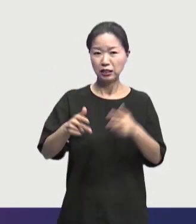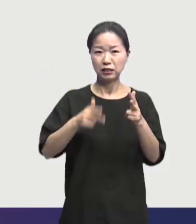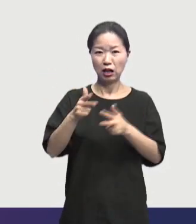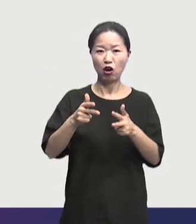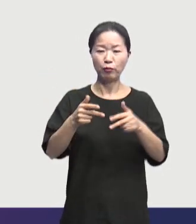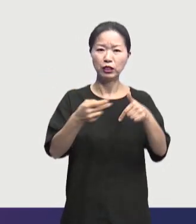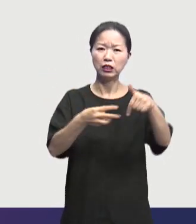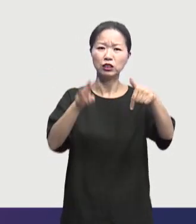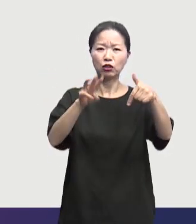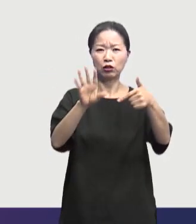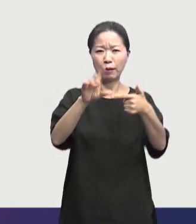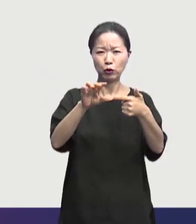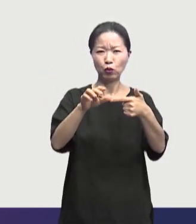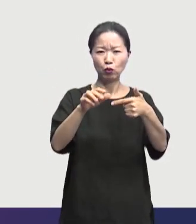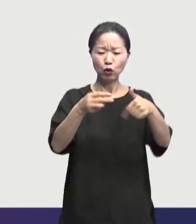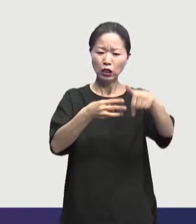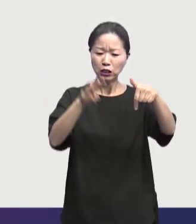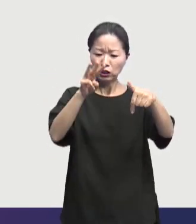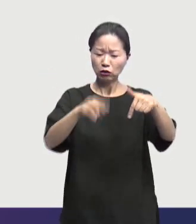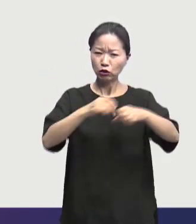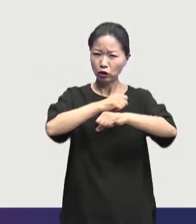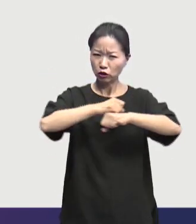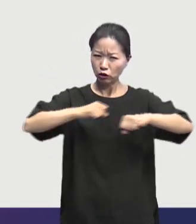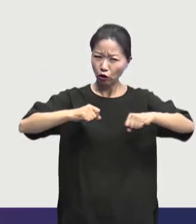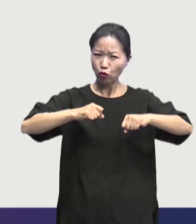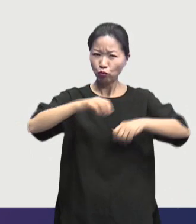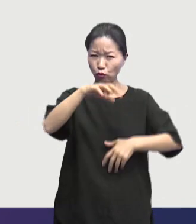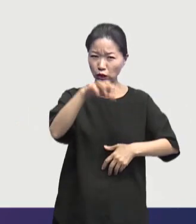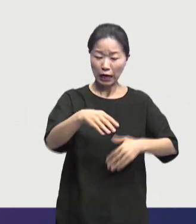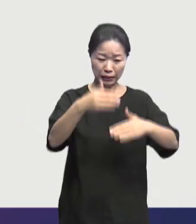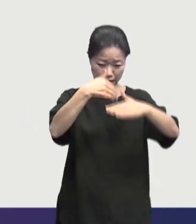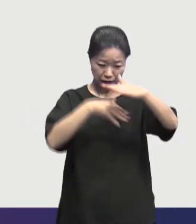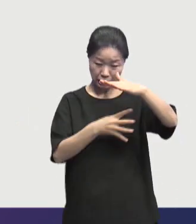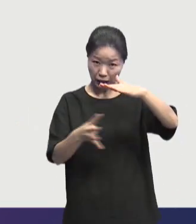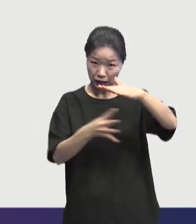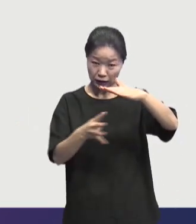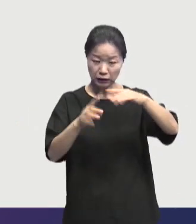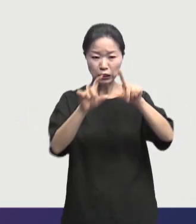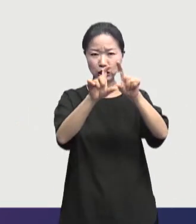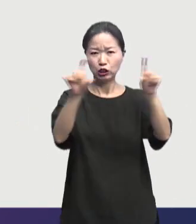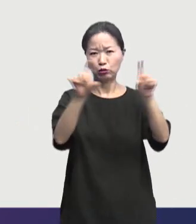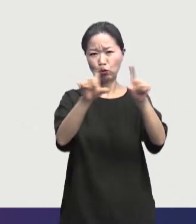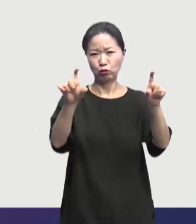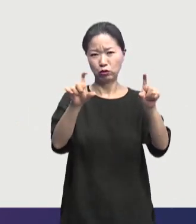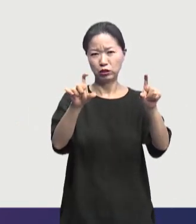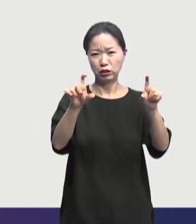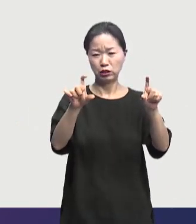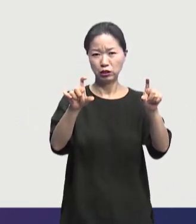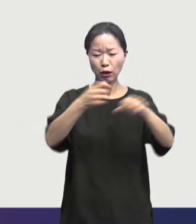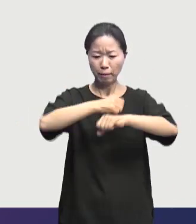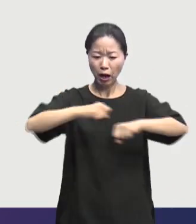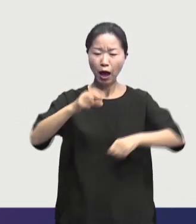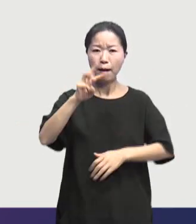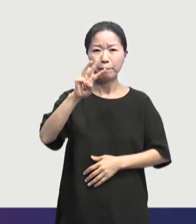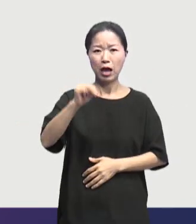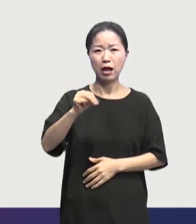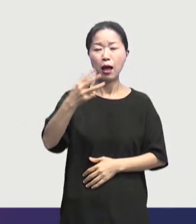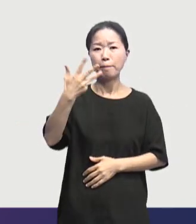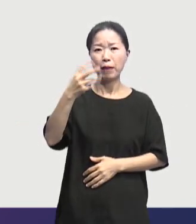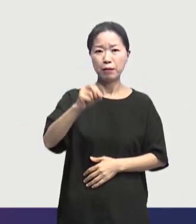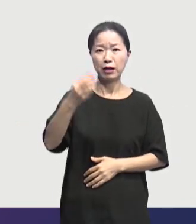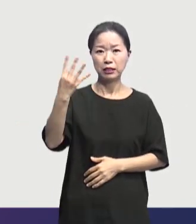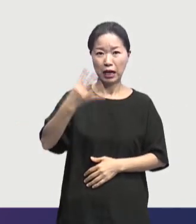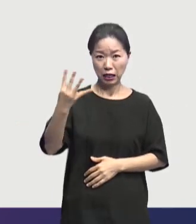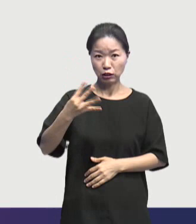인천 남동구 인천시청 운동장 부지에 지하 4층, 지상 15층, 연면적 8만 417제곱미터